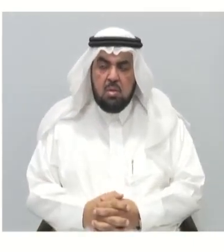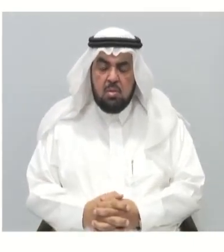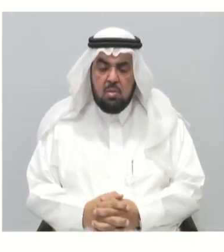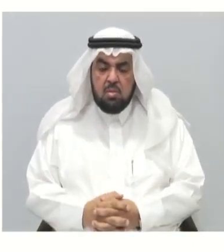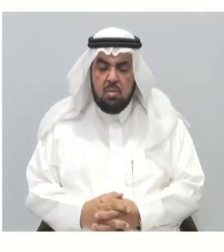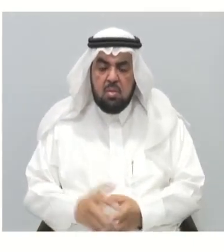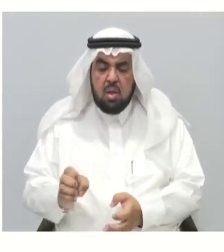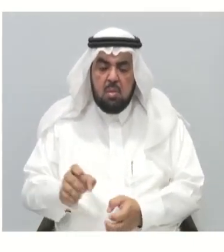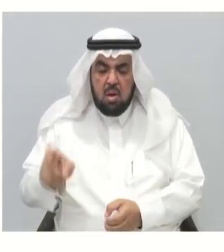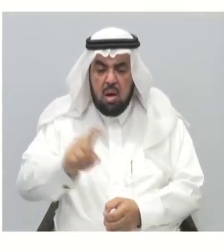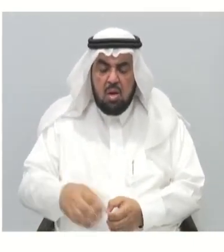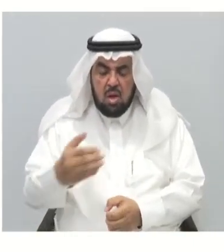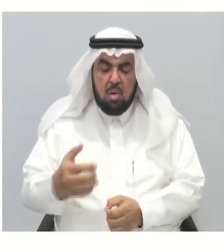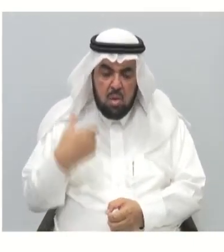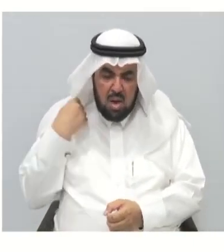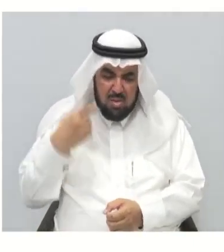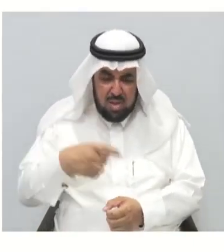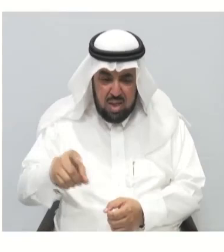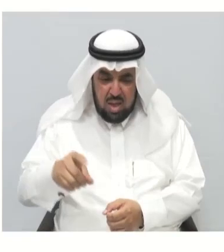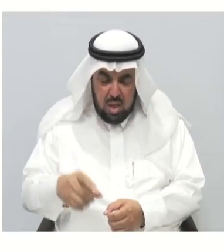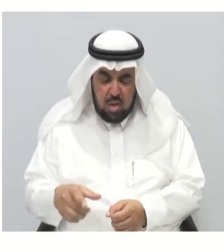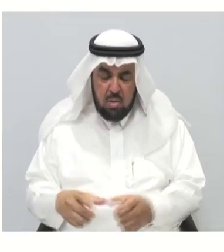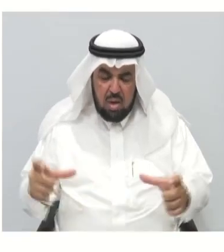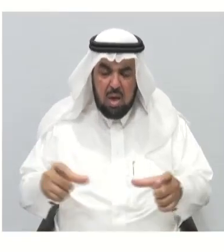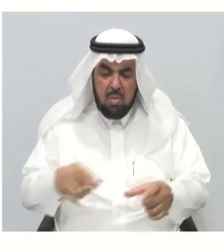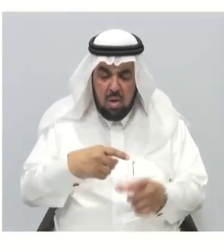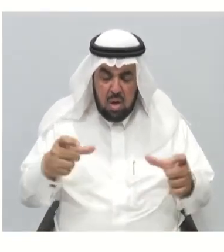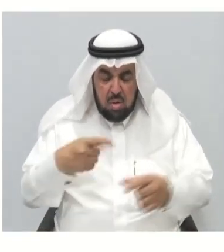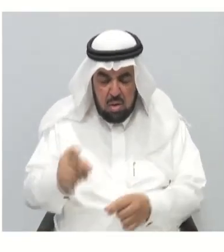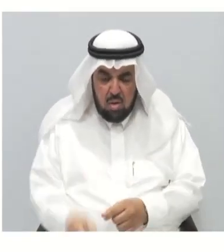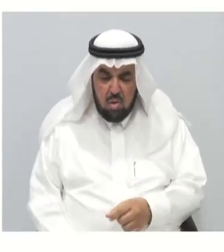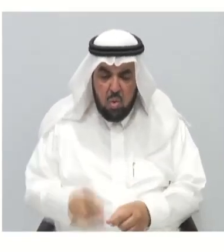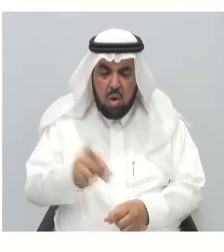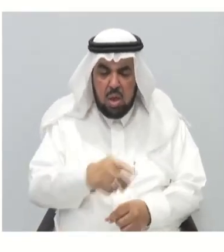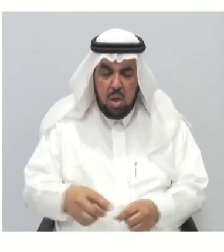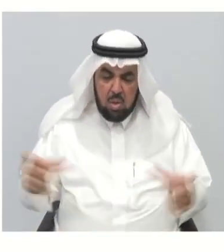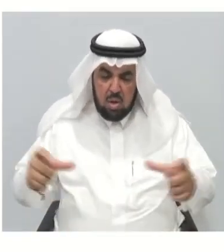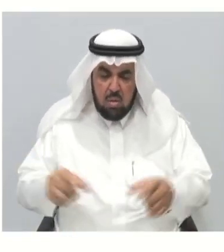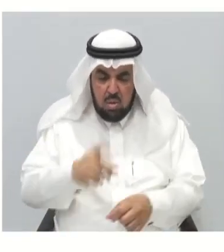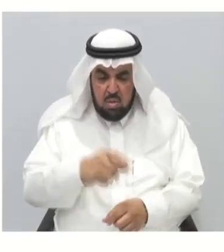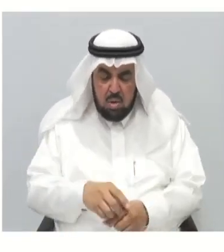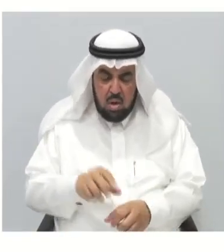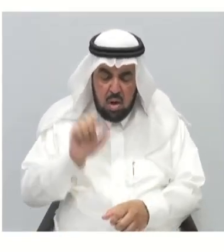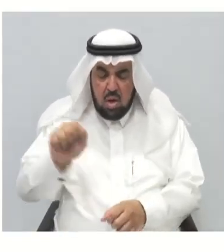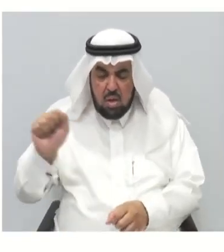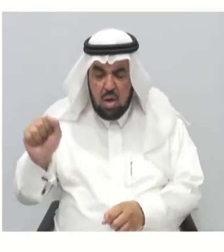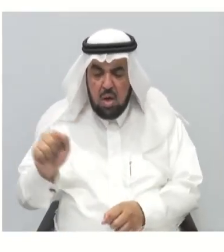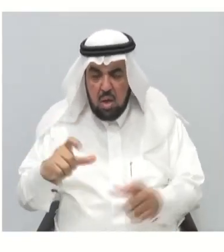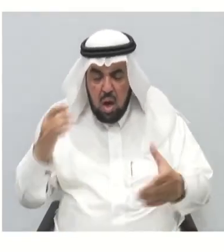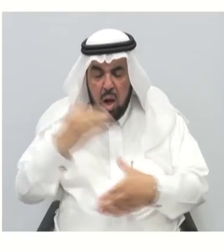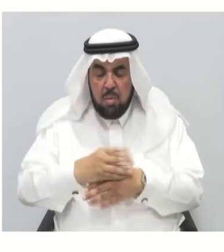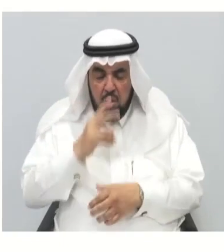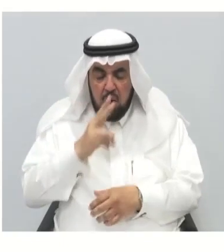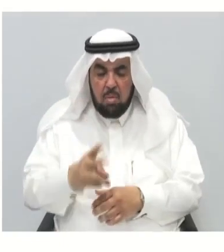اجب عن الاسئله التاليه بوضع علامه صح امام الكلمه الصحيحه او خطا بناء على الخصائص اللبنه الظاهره